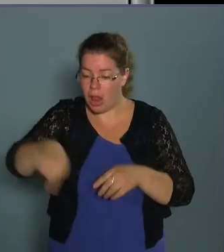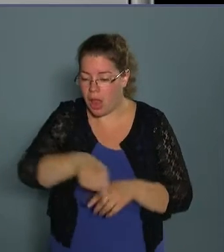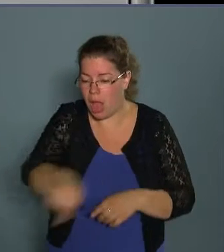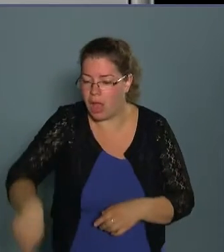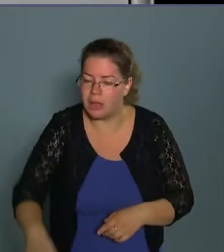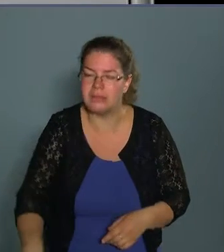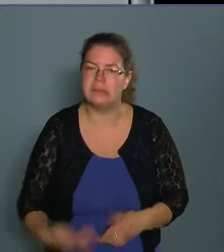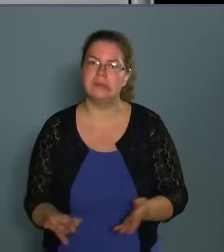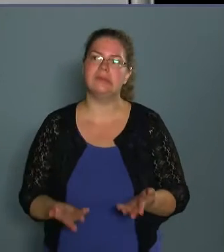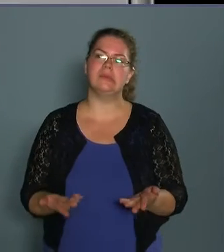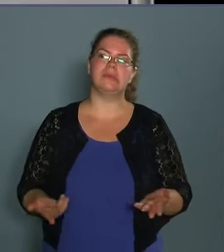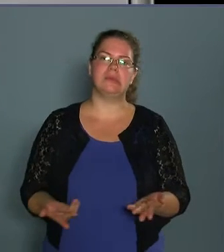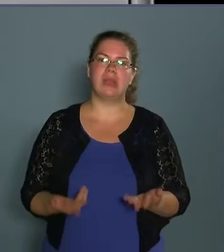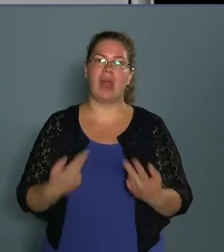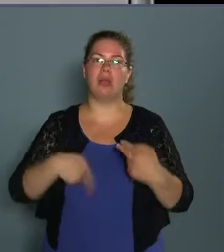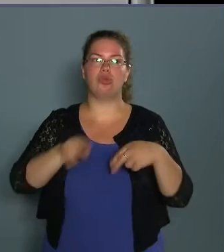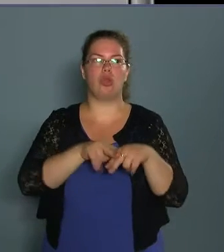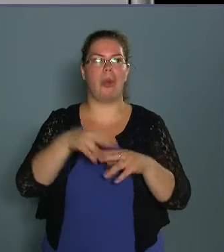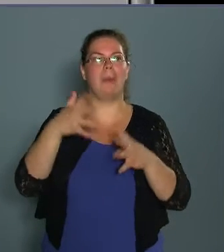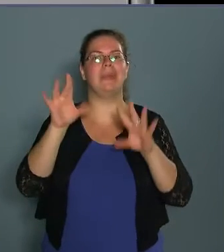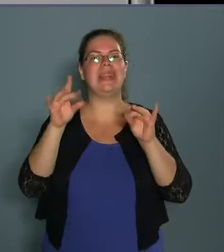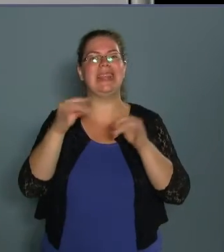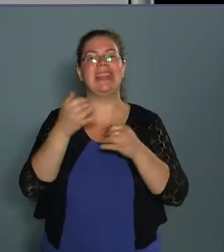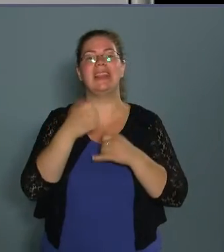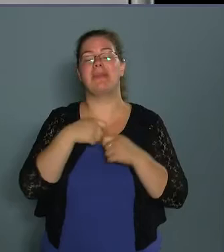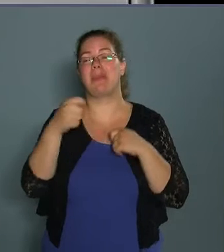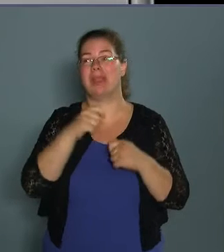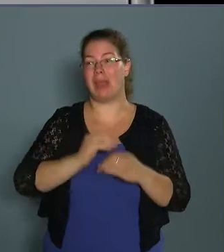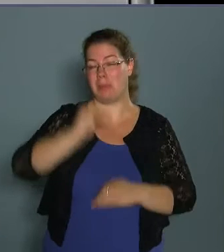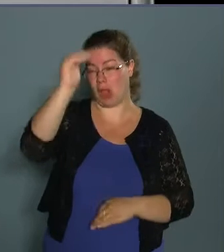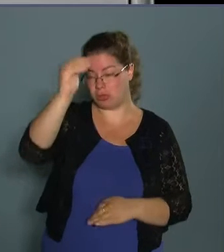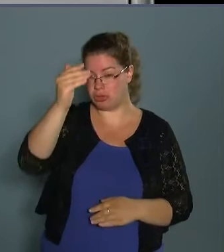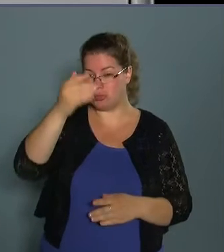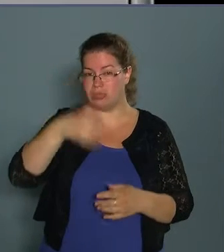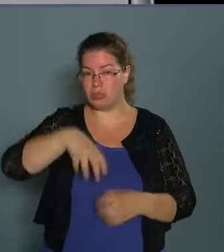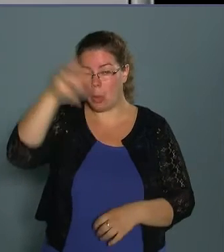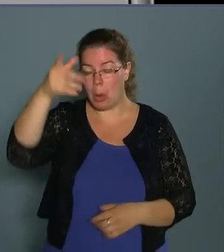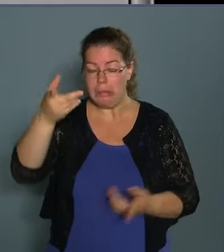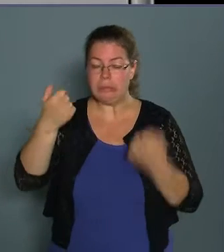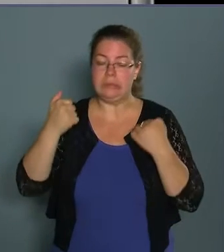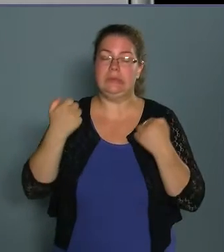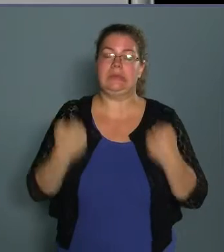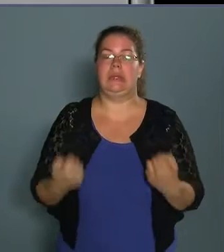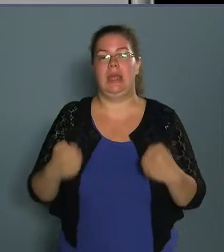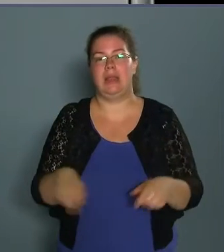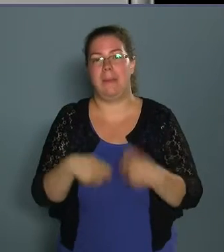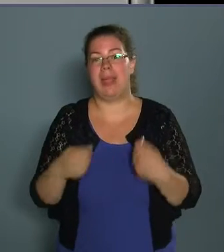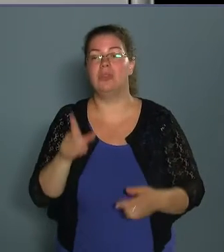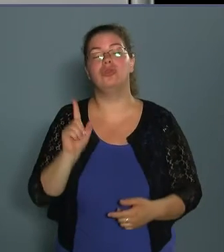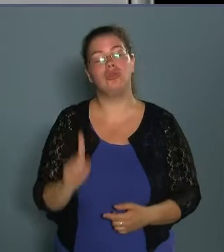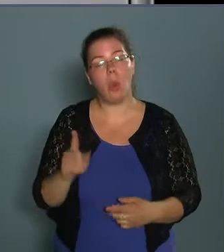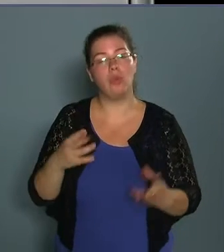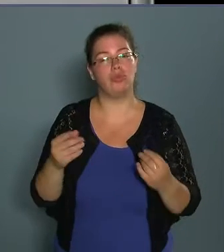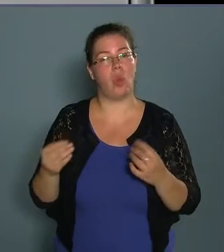a magasabbik, több 10 méter magas toronyból azért az nehezen megoldható, sőt,